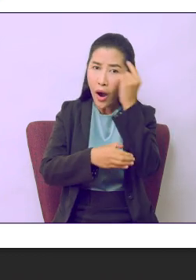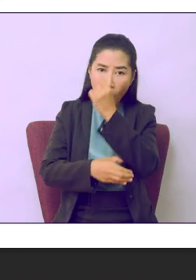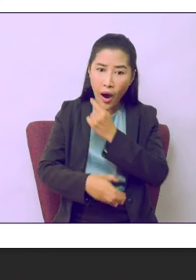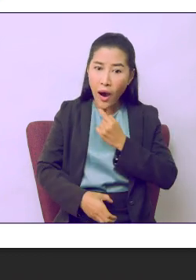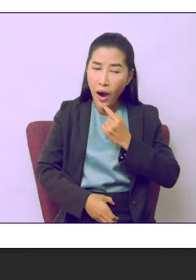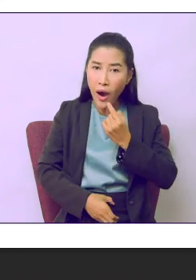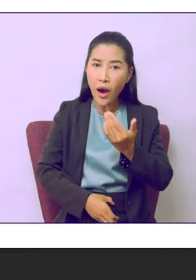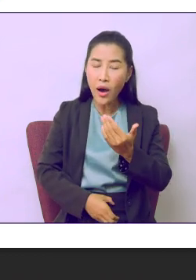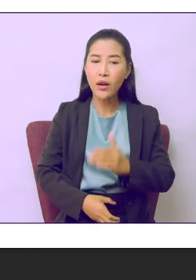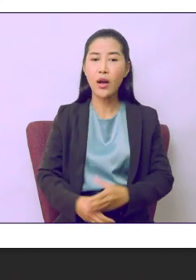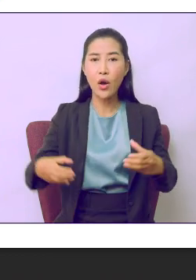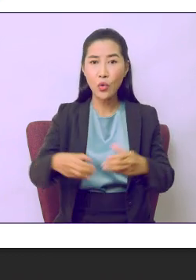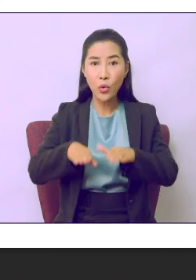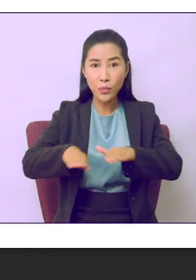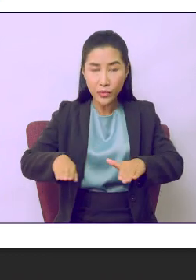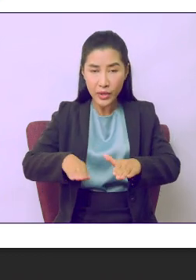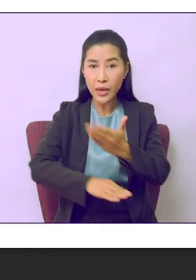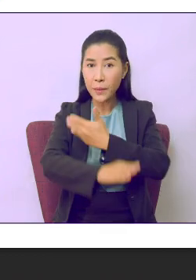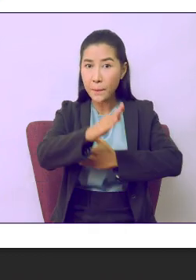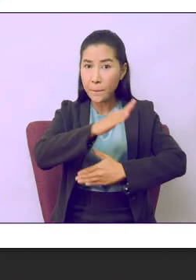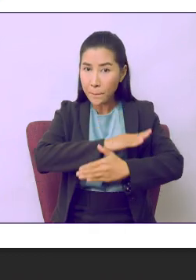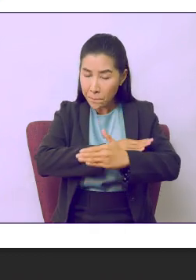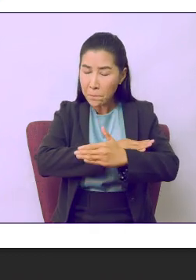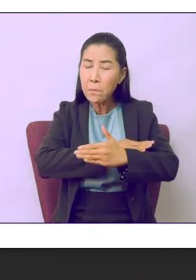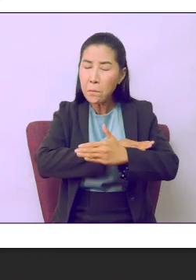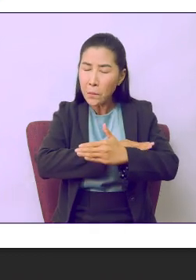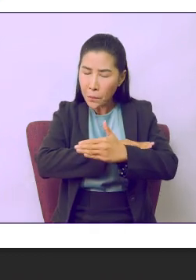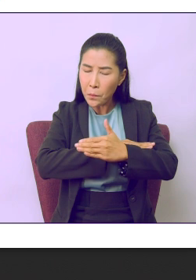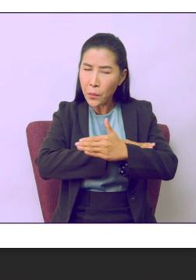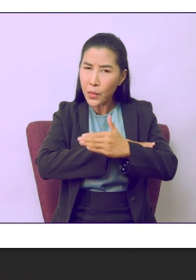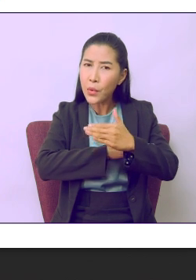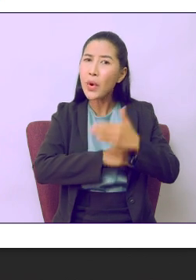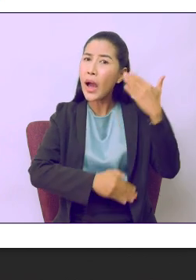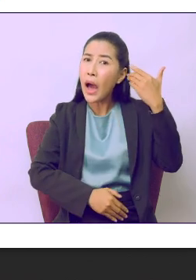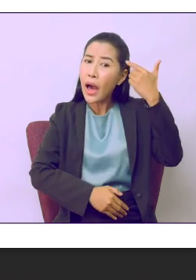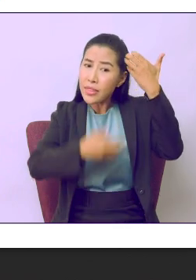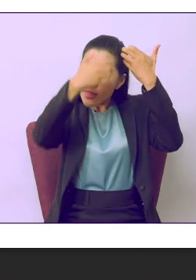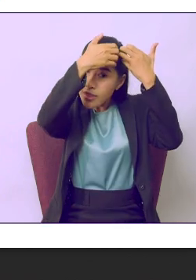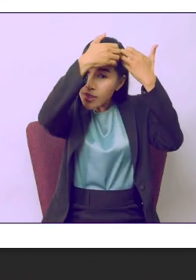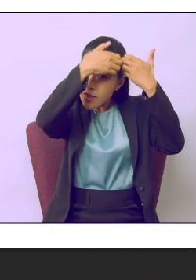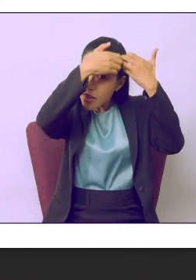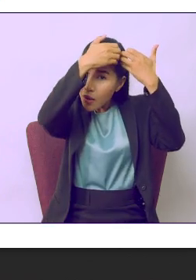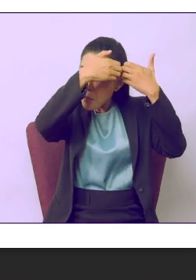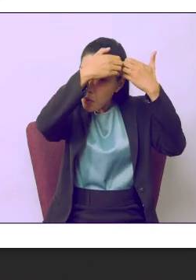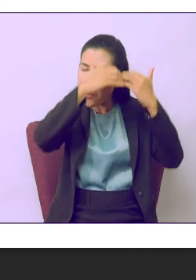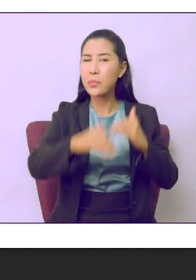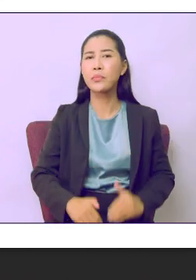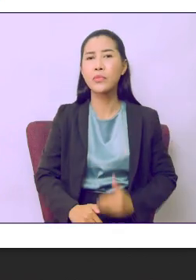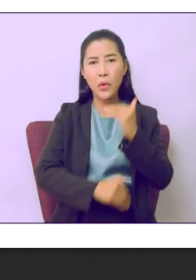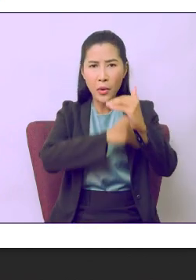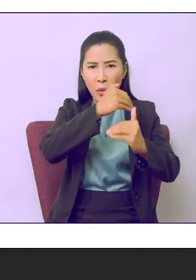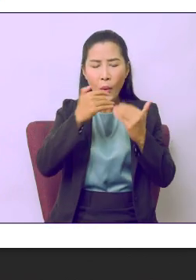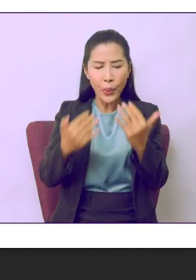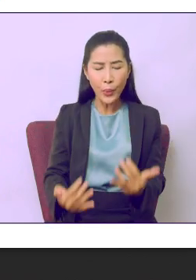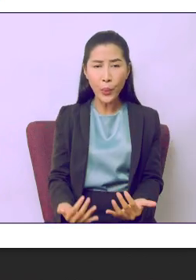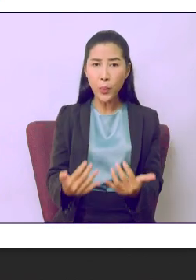อ่าที่เา้าทำในกลุ่มเด็กสมองพิการเนี่ยนะครับก็จะช่วยเรื่องของพัฒนาเรื่องการลมหายใจนะครับพัฒนาเรื่องลมหายใจ